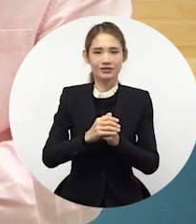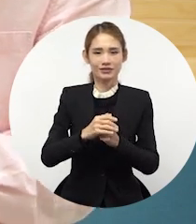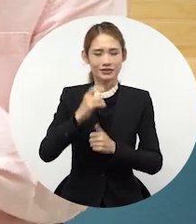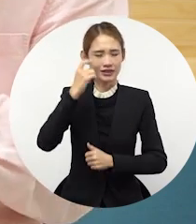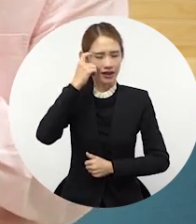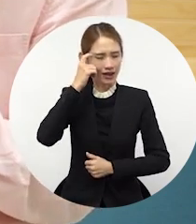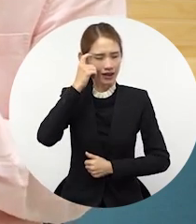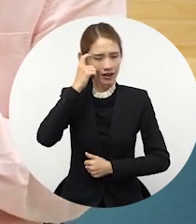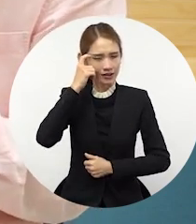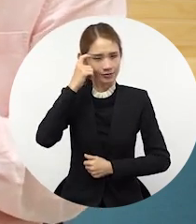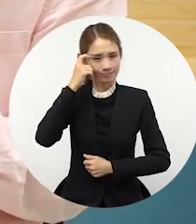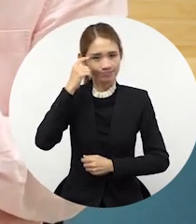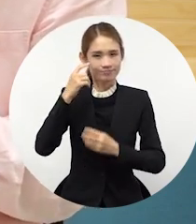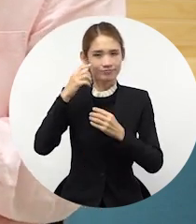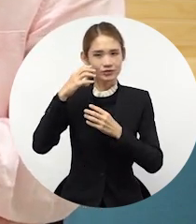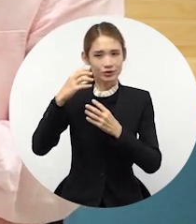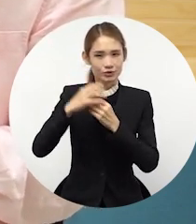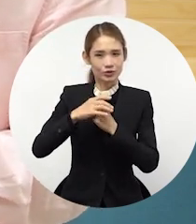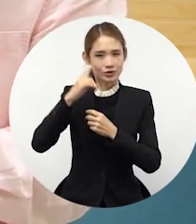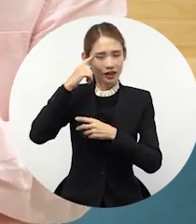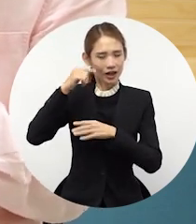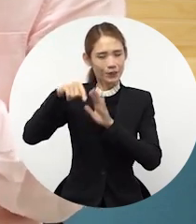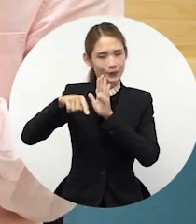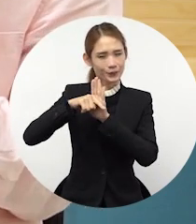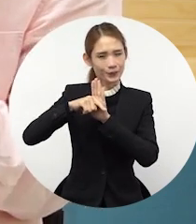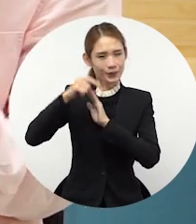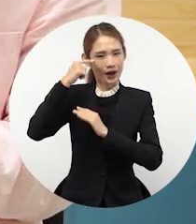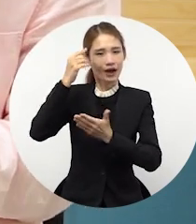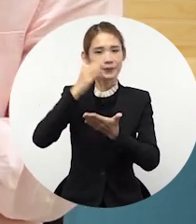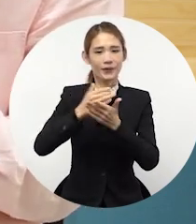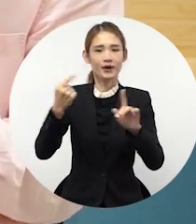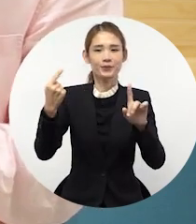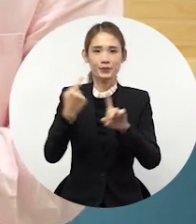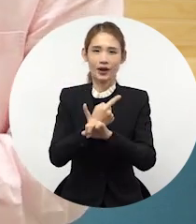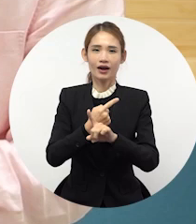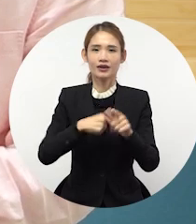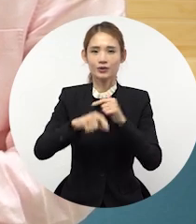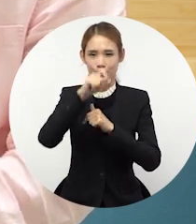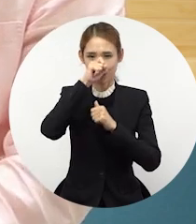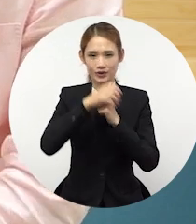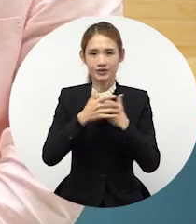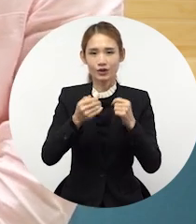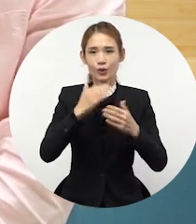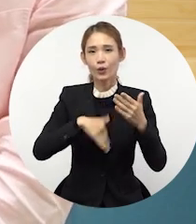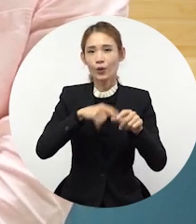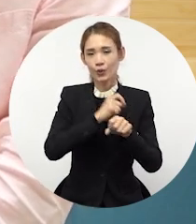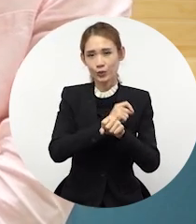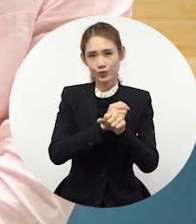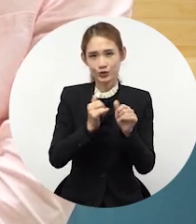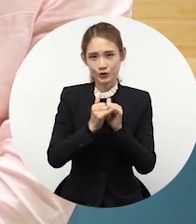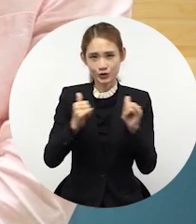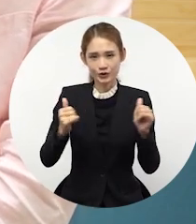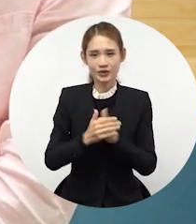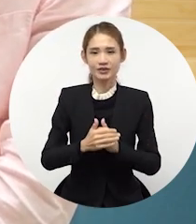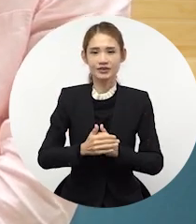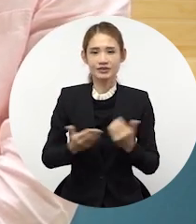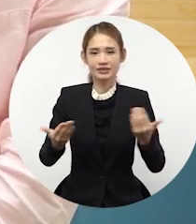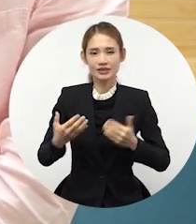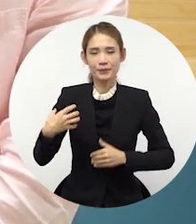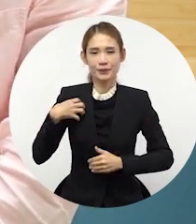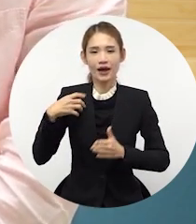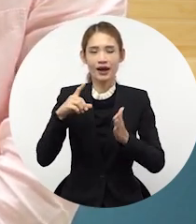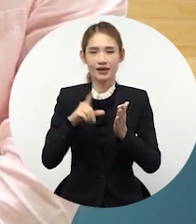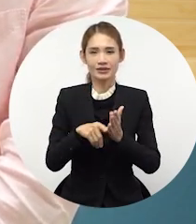그런 뭔가 생각을 조금만 바꿀 수 마술을 부린 있으면 것처럼 좋을 것 같아요. 공무원의 표정이 환하게 바뀐다. 공무직으로서